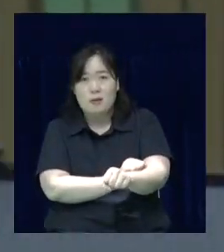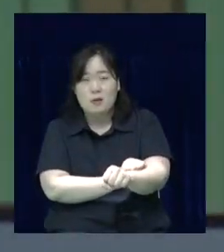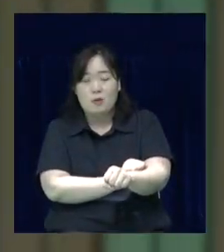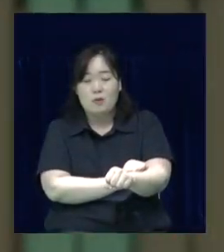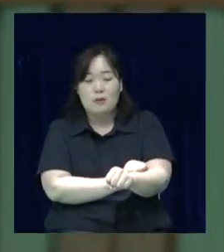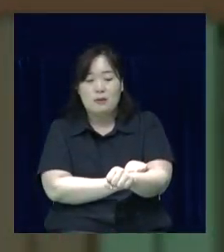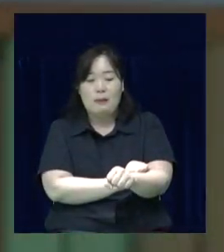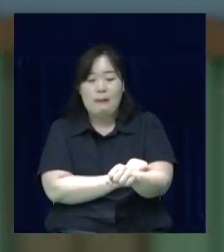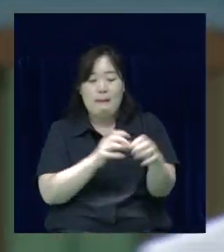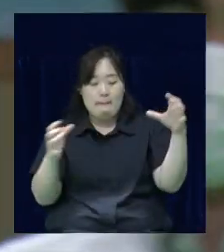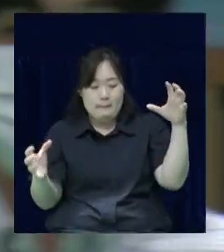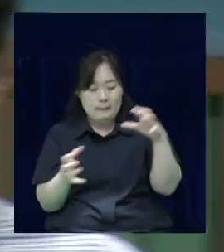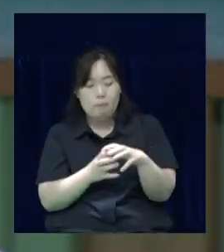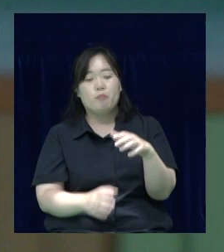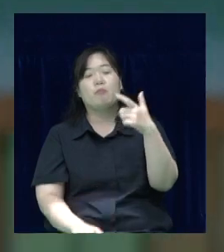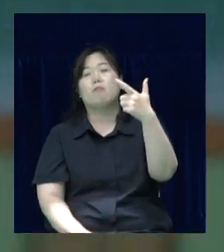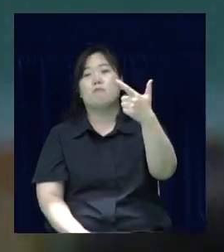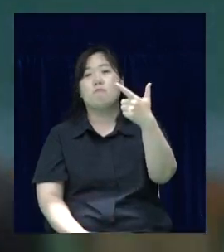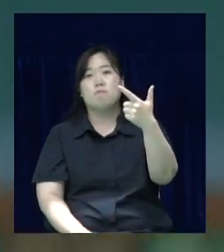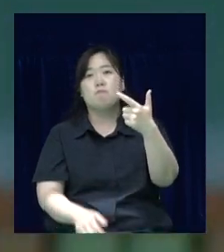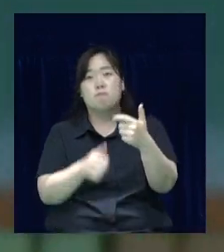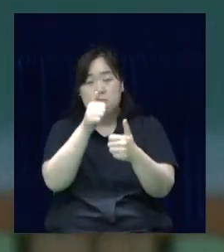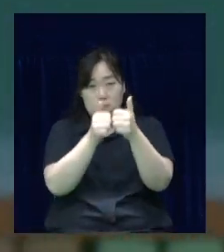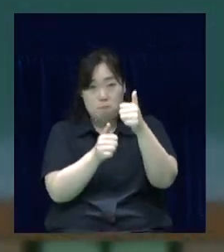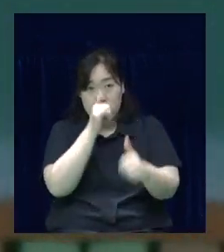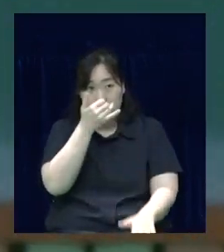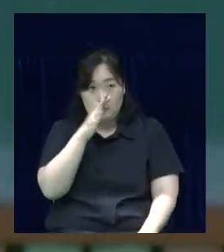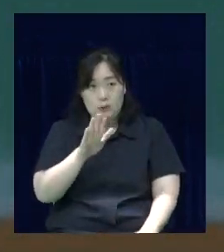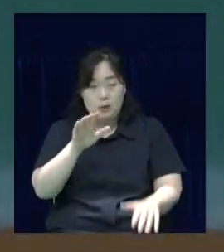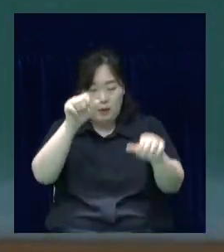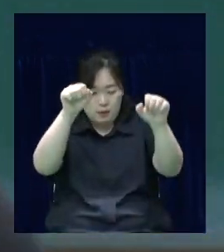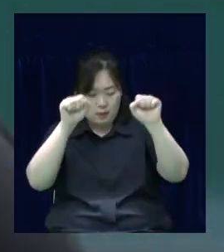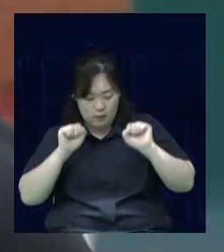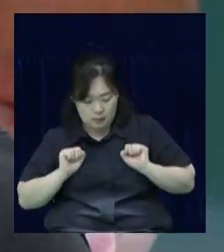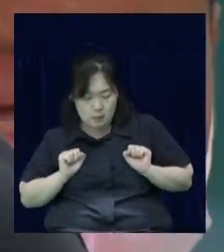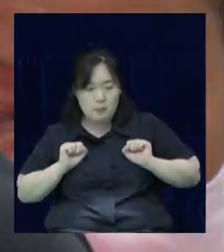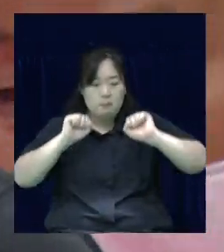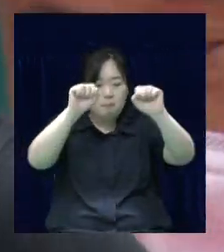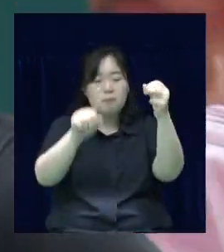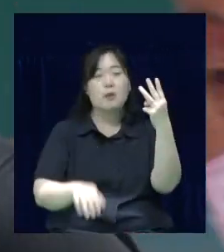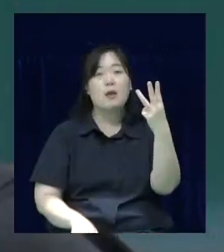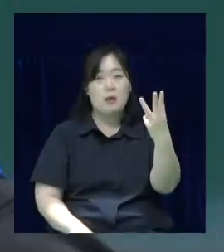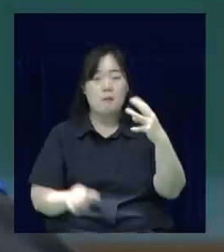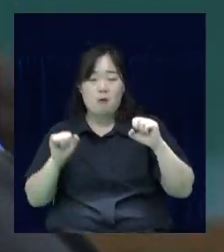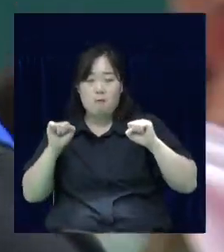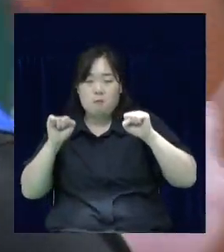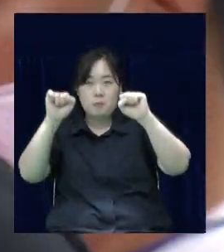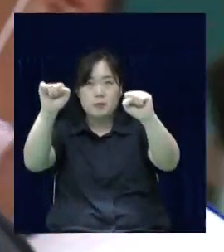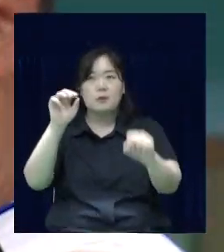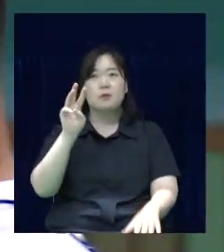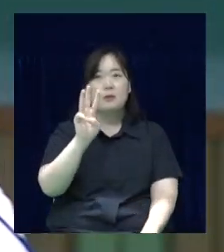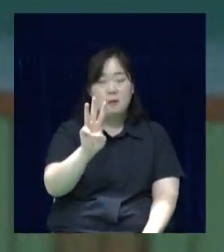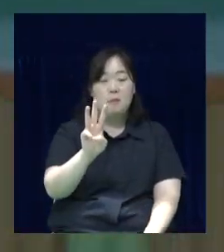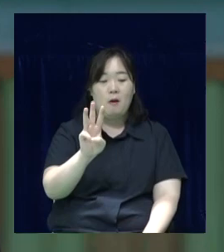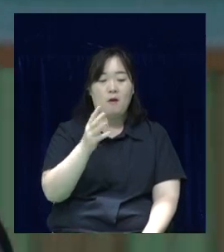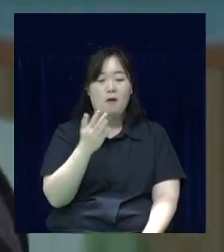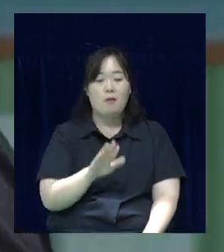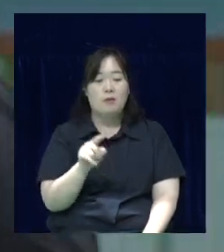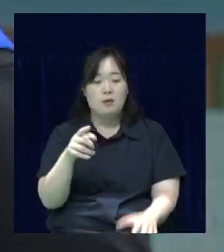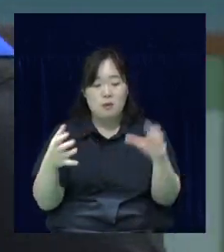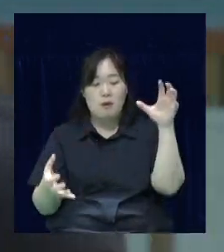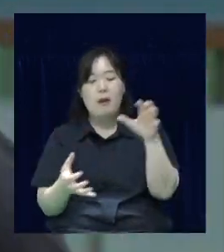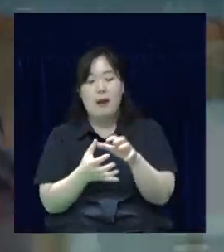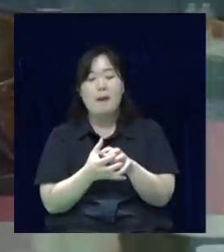6번의 경기를 하거든요. 네. 우리가 파워리프팅 3번, 웨이트리프 3번 이걸 다 드는 게 사실 경기를 제일 잘하는 겁니다. 그렇죠. 예.